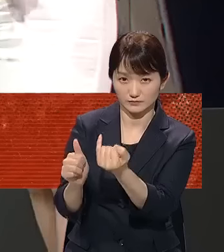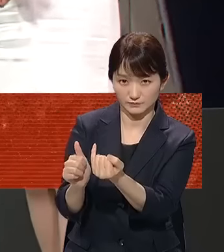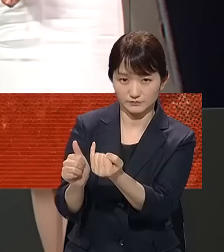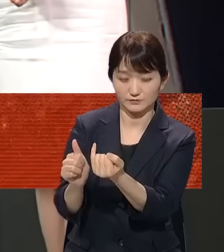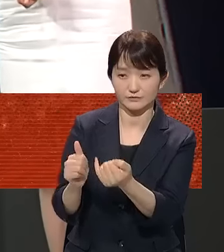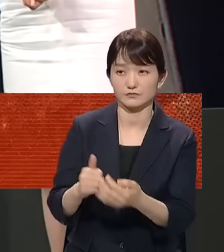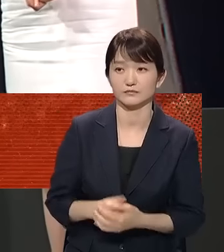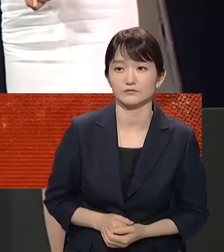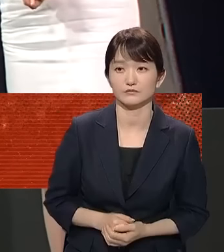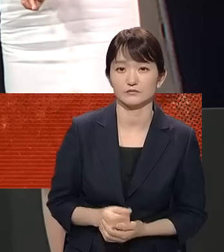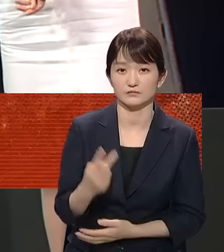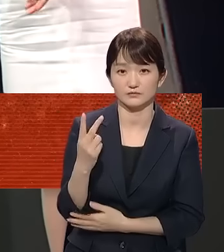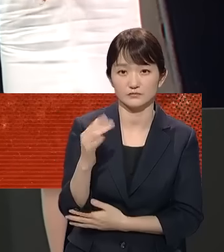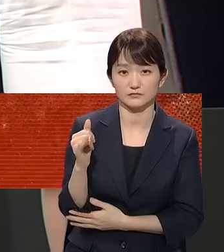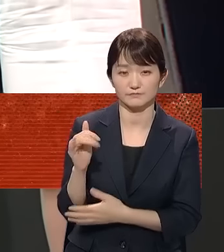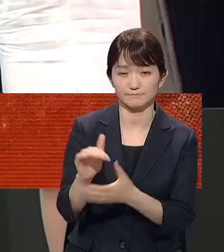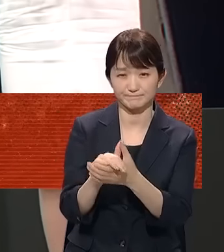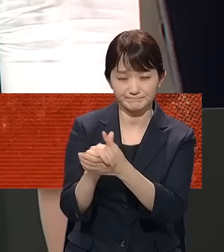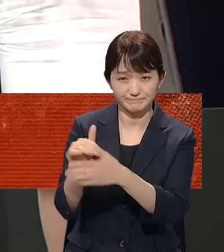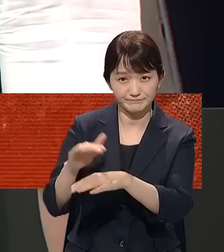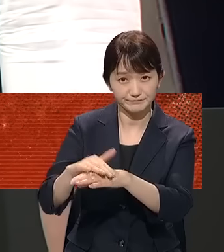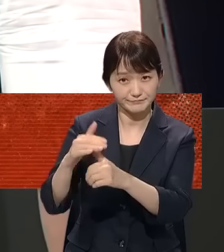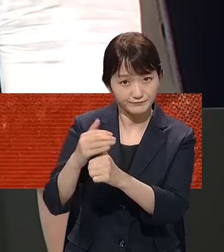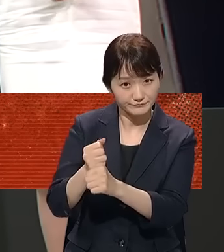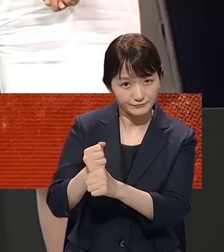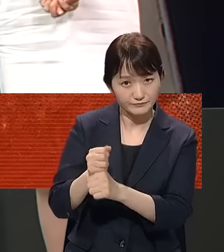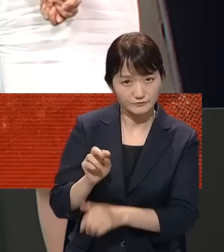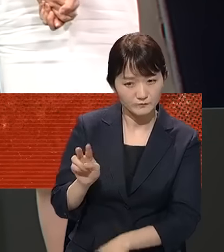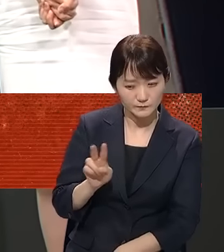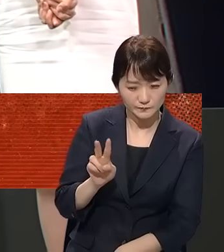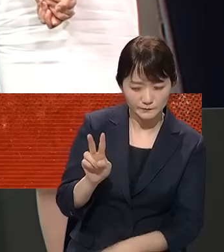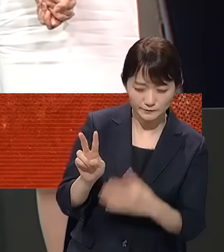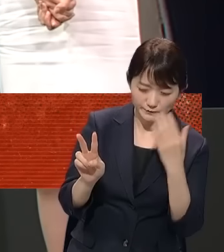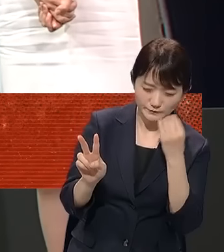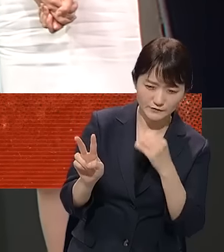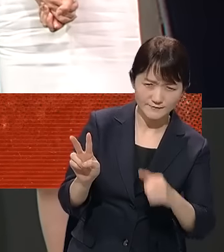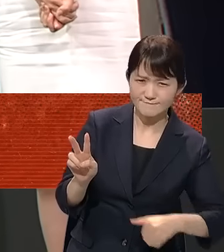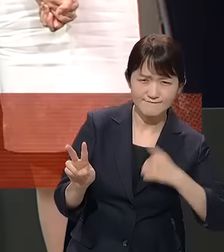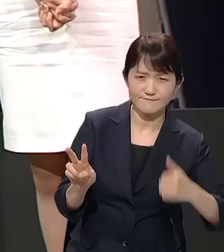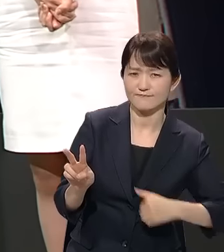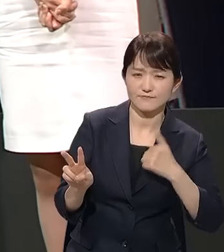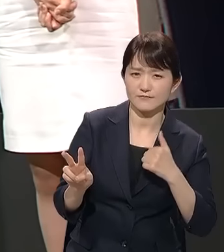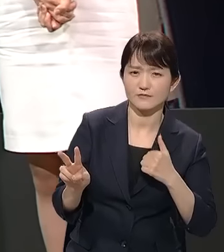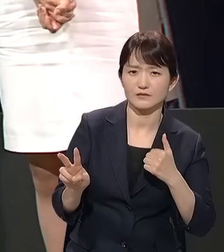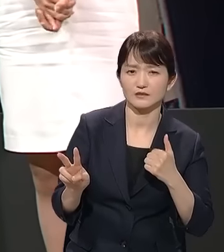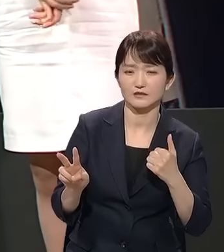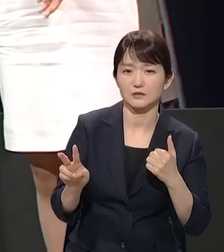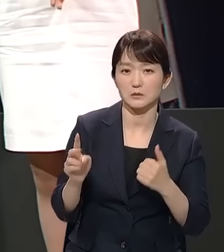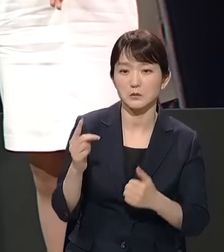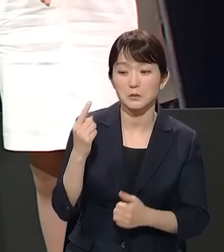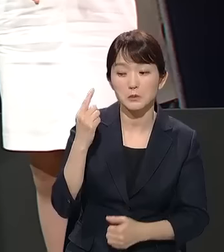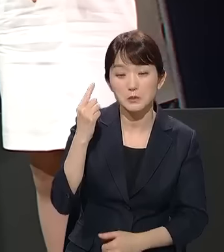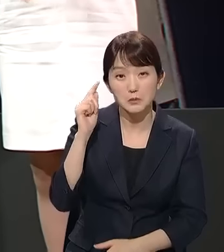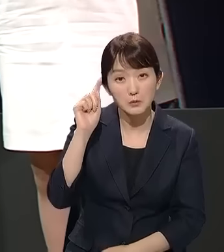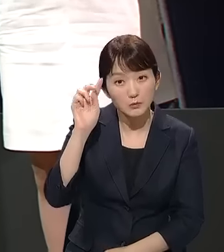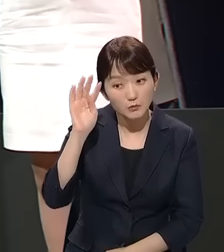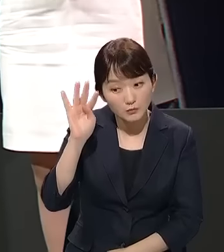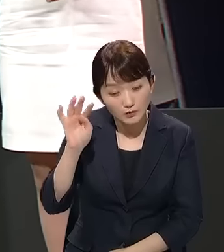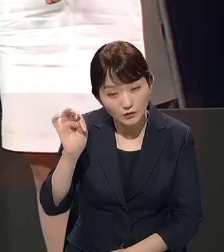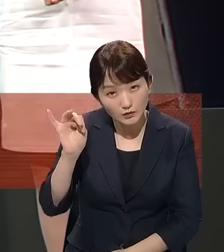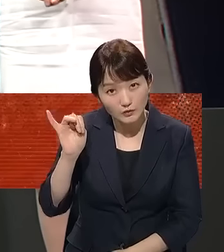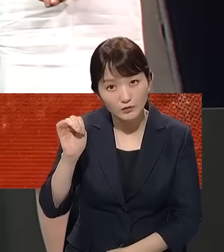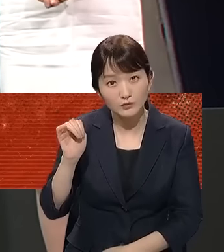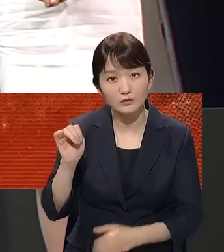있었습니다 두 사람이 다정하게 손을 잡고 가는 모습에 여성은 큰 분노를 느낍니다 얼마 후 여성은 전